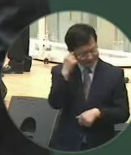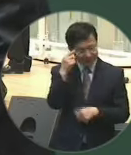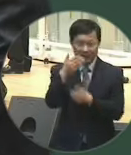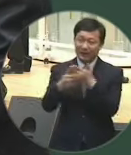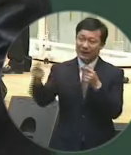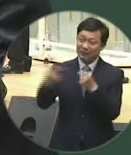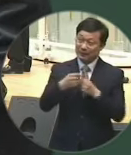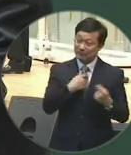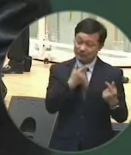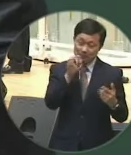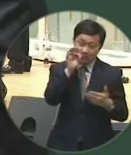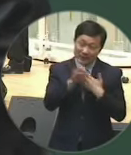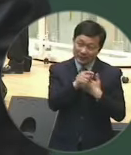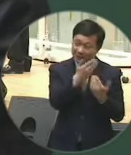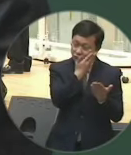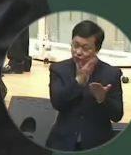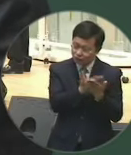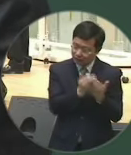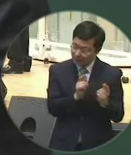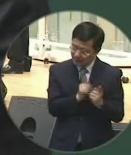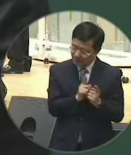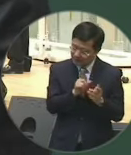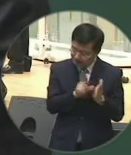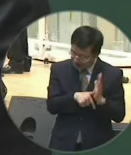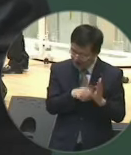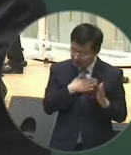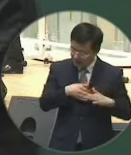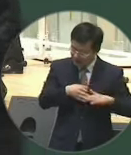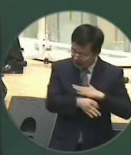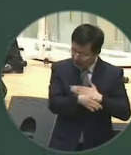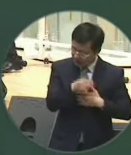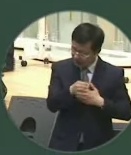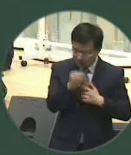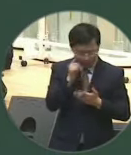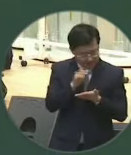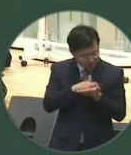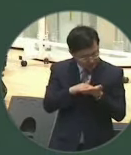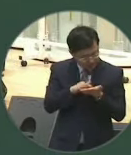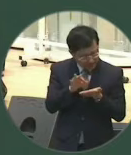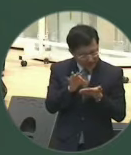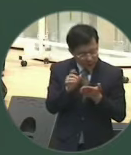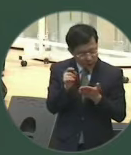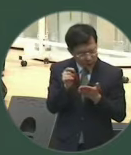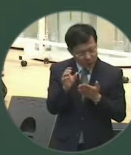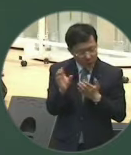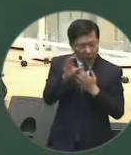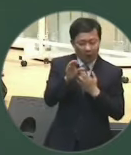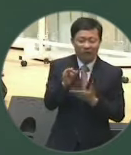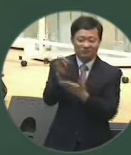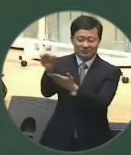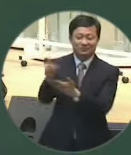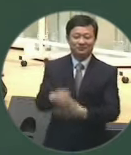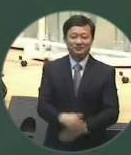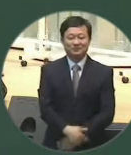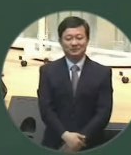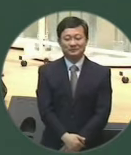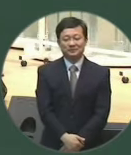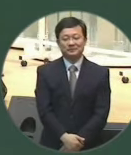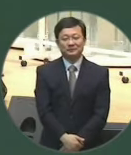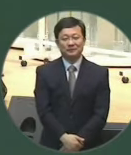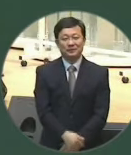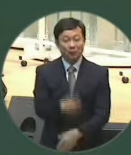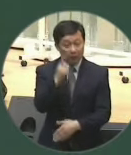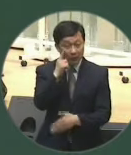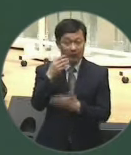그렇게 생각하고 믿고 기도하고 그렇게 하는 거예요. That's my own method, standing before God and while I'm in prayer. 왜냐하면